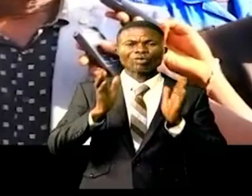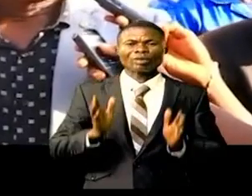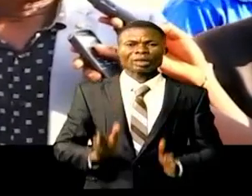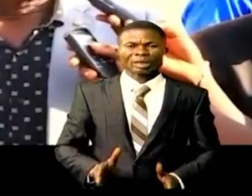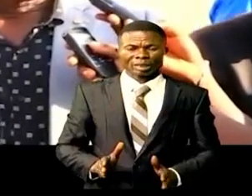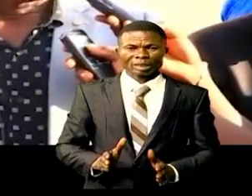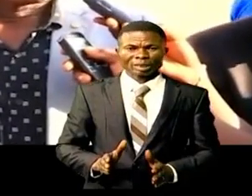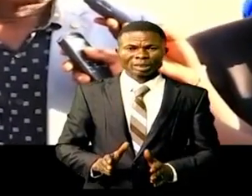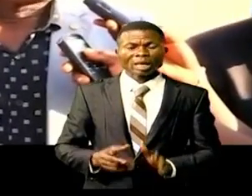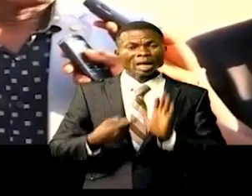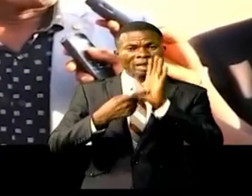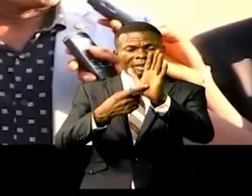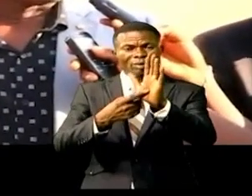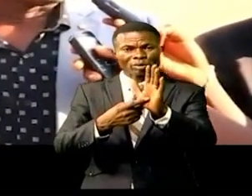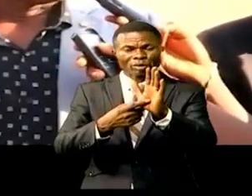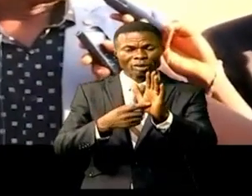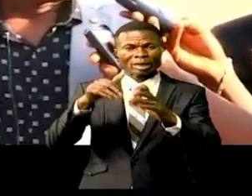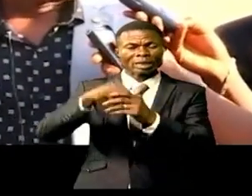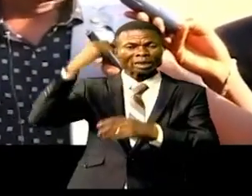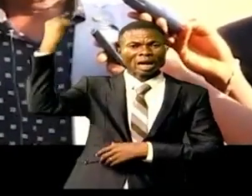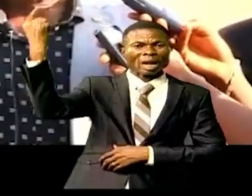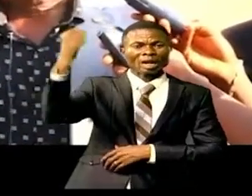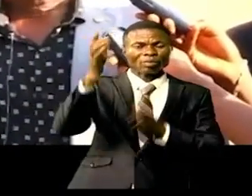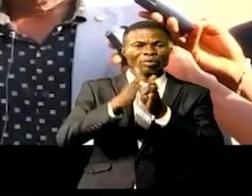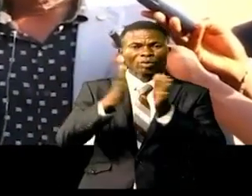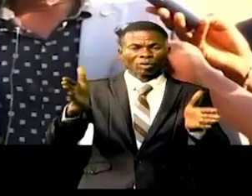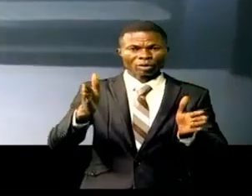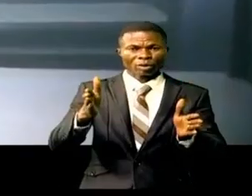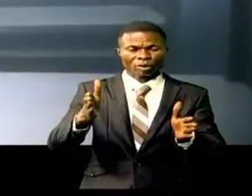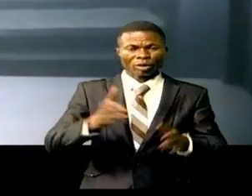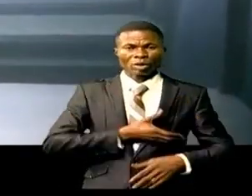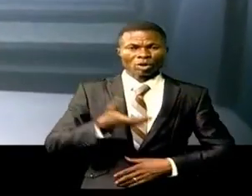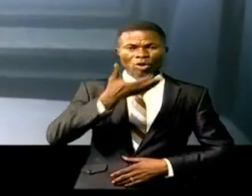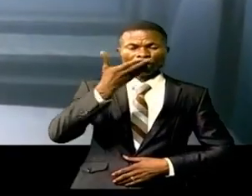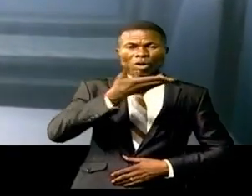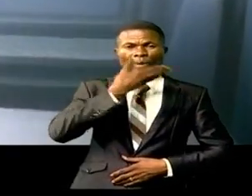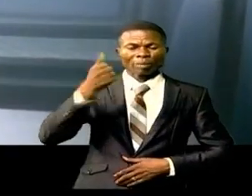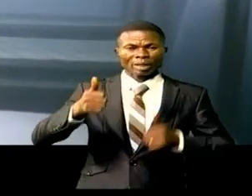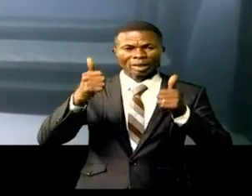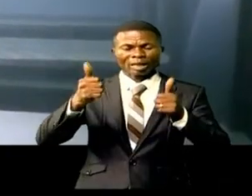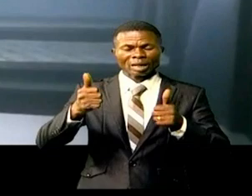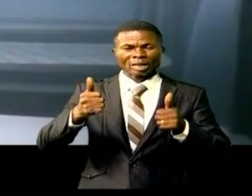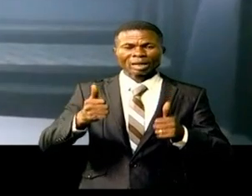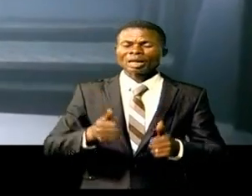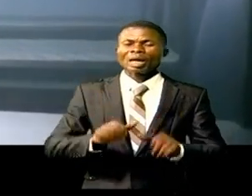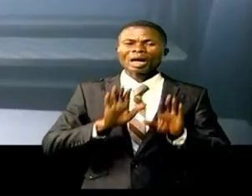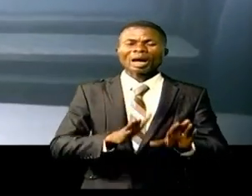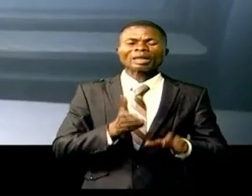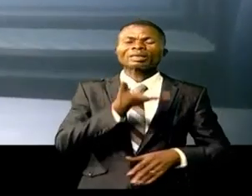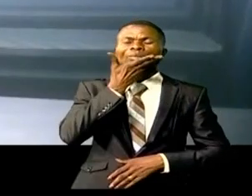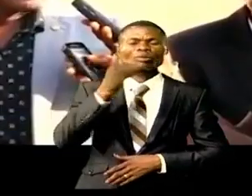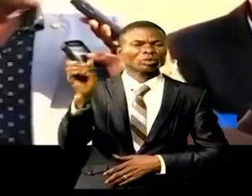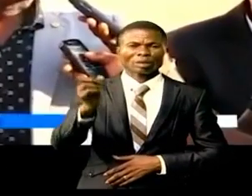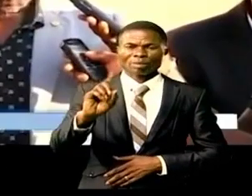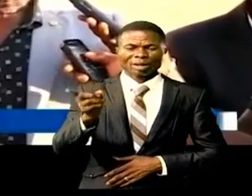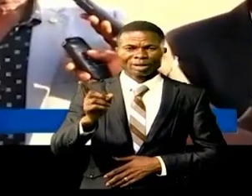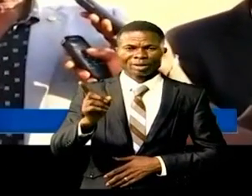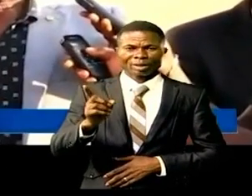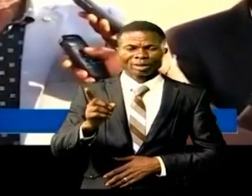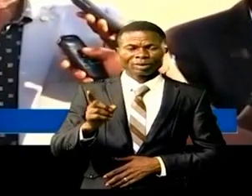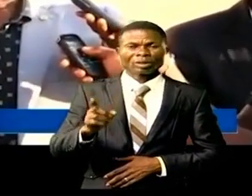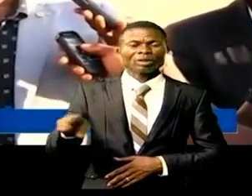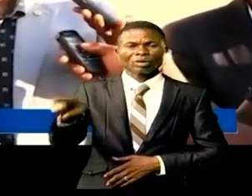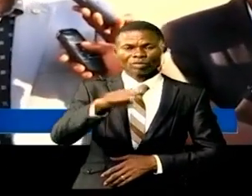su démontrer à la face du monde qu'aux âmes bien-nées, la valeur n'attend pas le nombre d'années. Vous savez